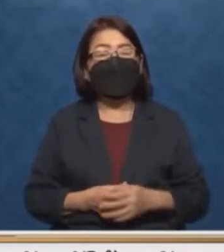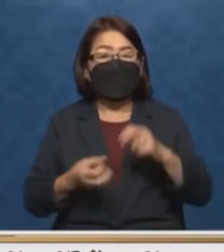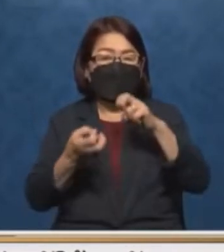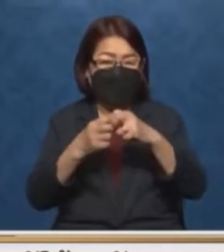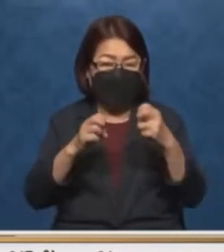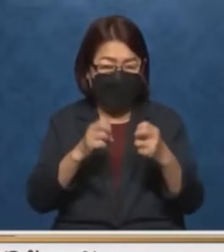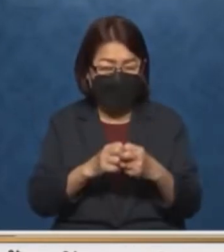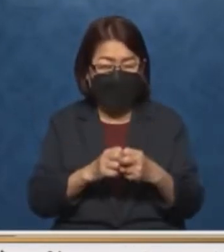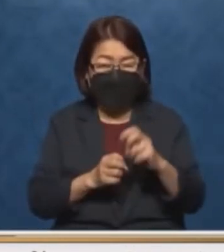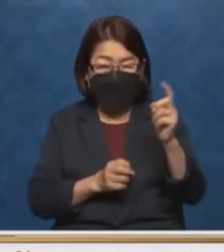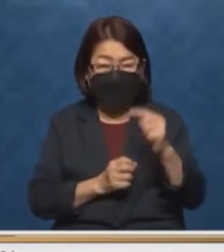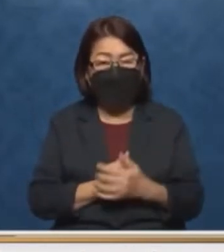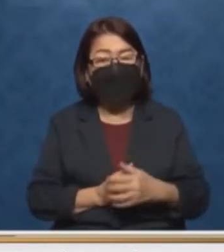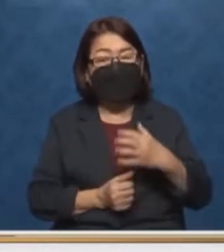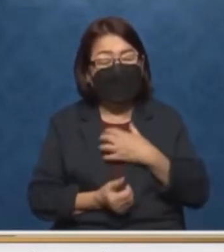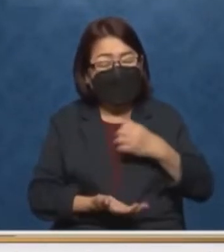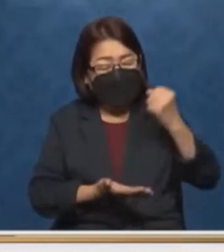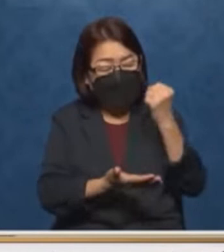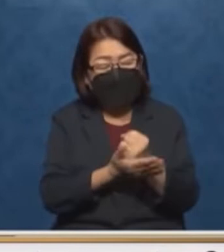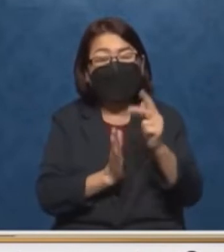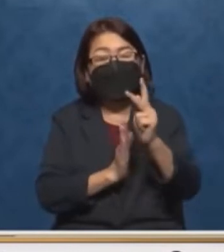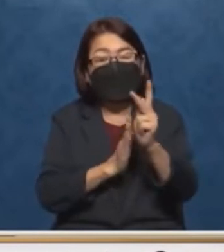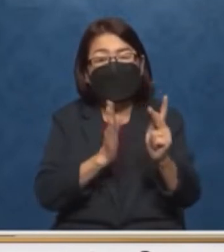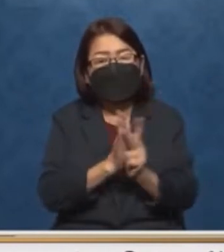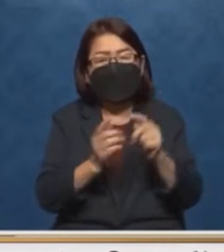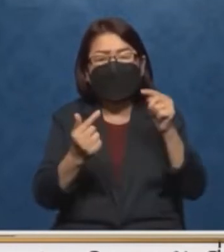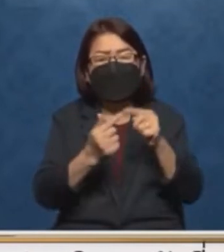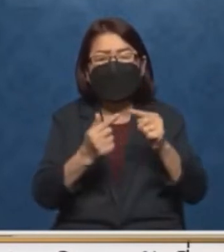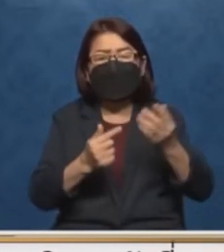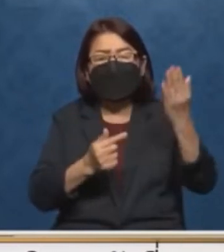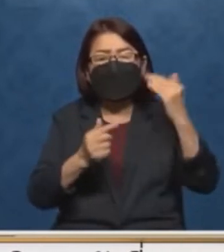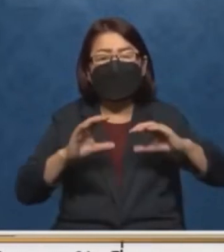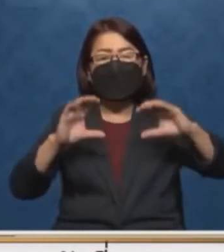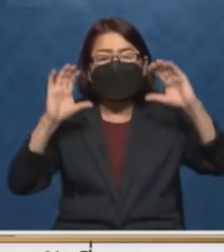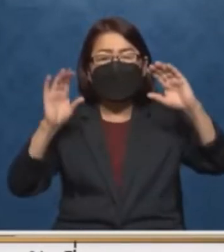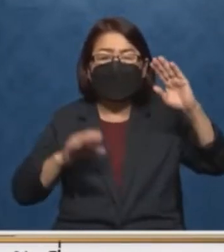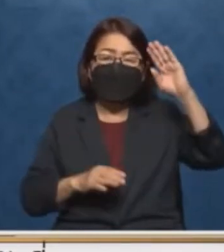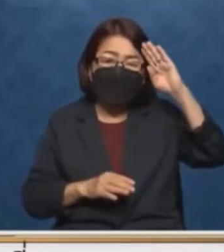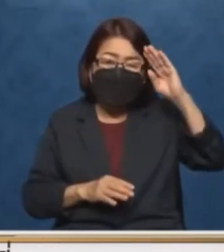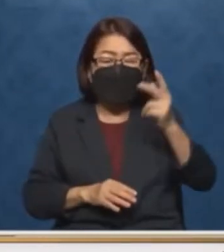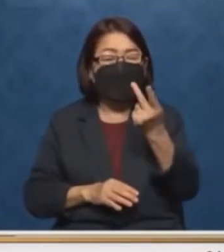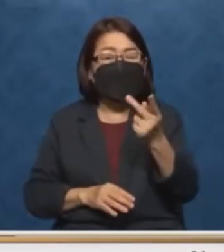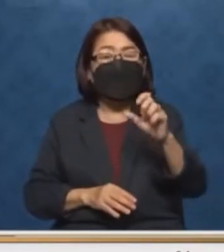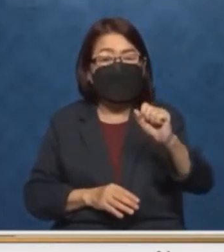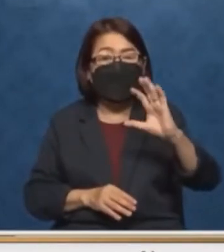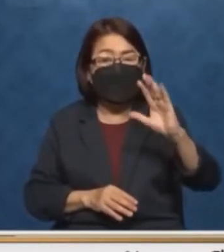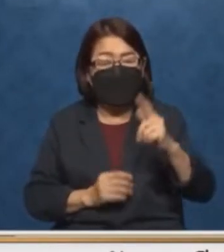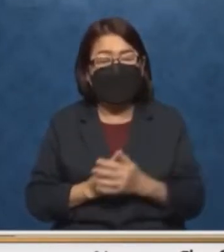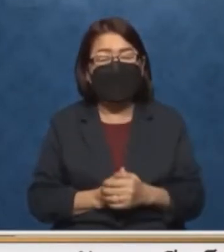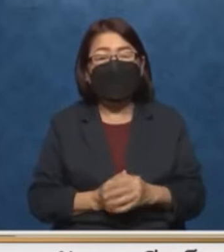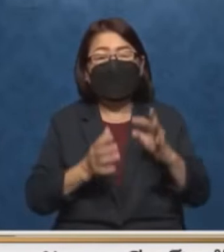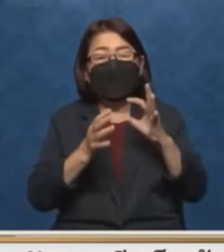จากการออกกฎหมายในช่วงของรัฐบาลคสชโดยเพราะในส่วน